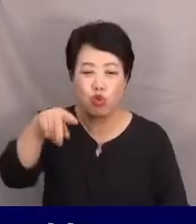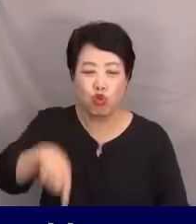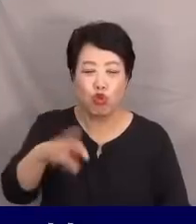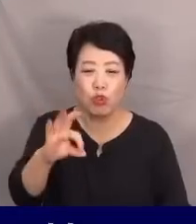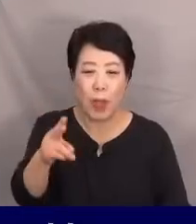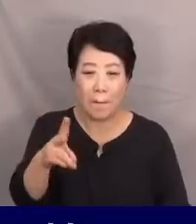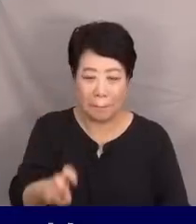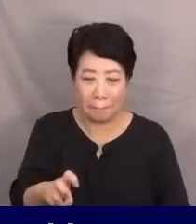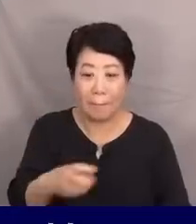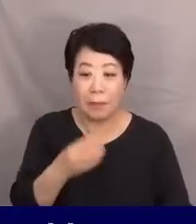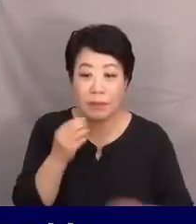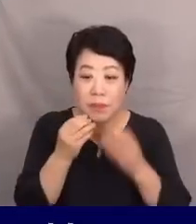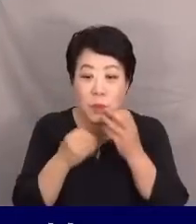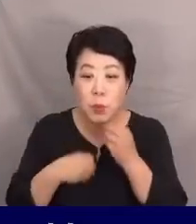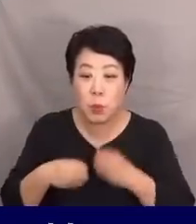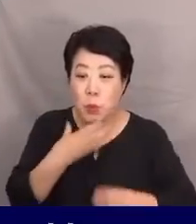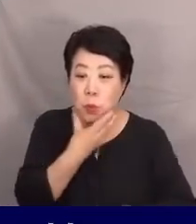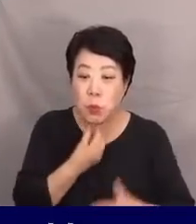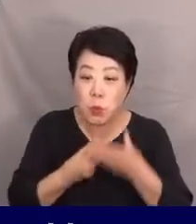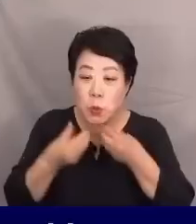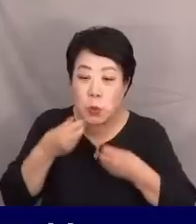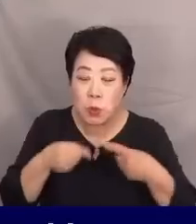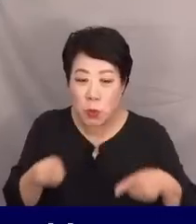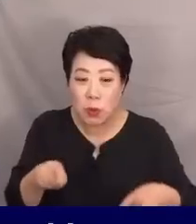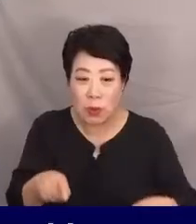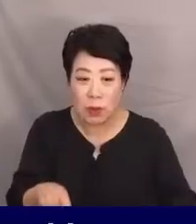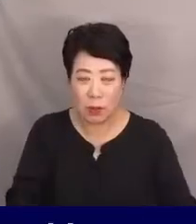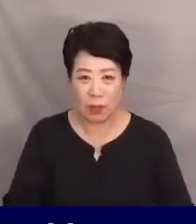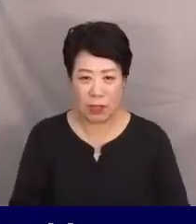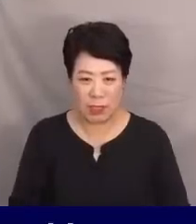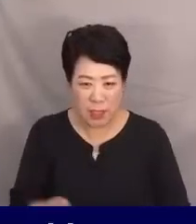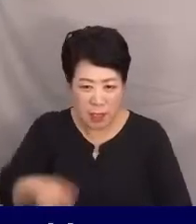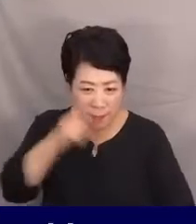맞습니다. 이 강아지 맛도 못한